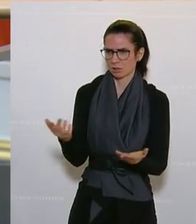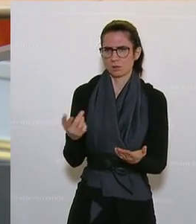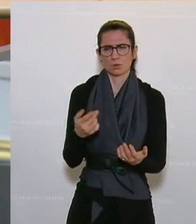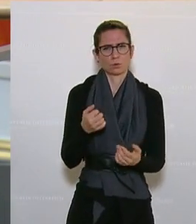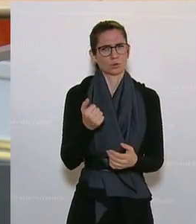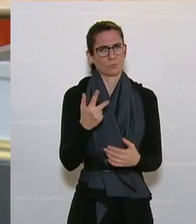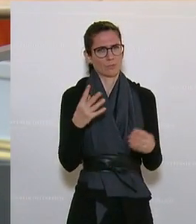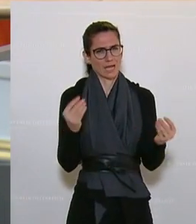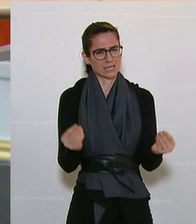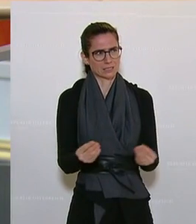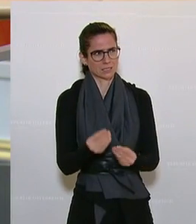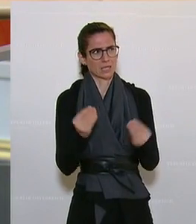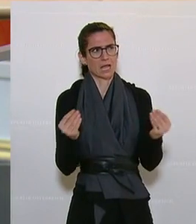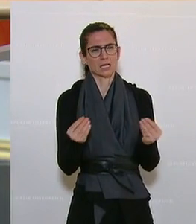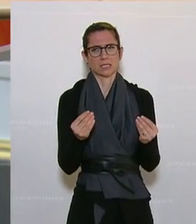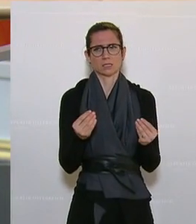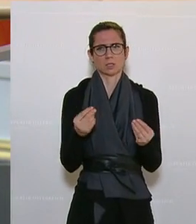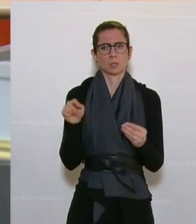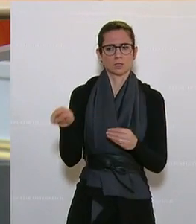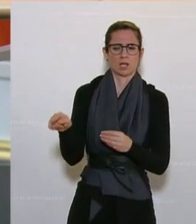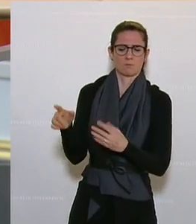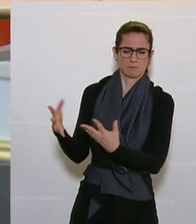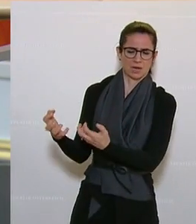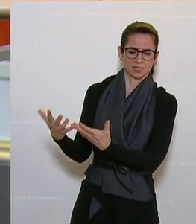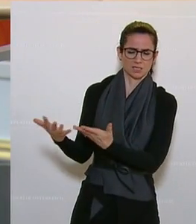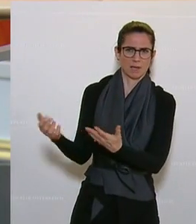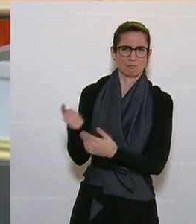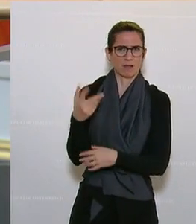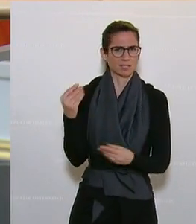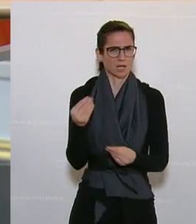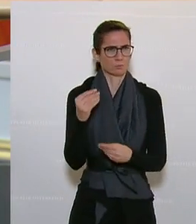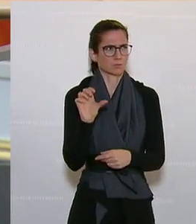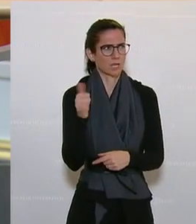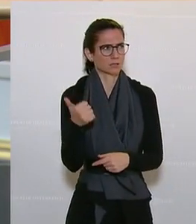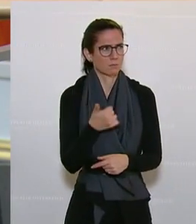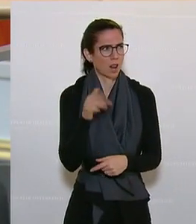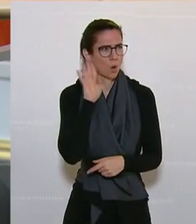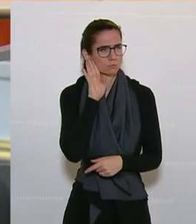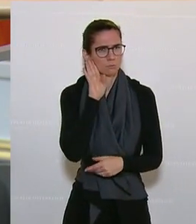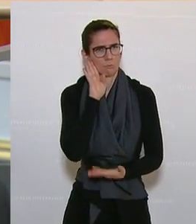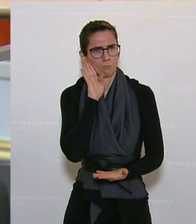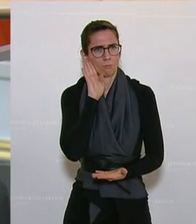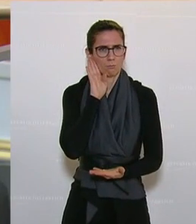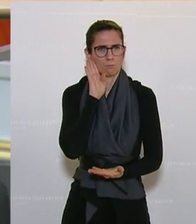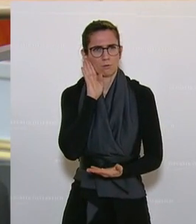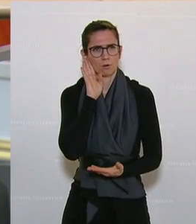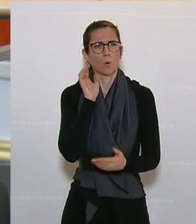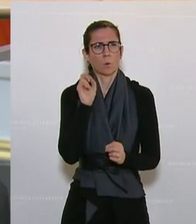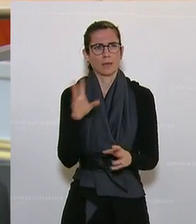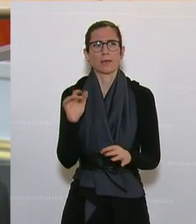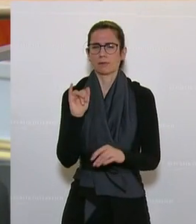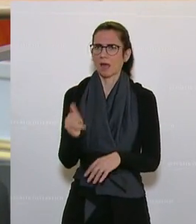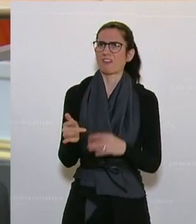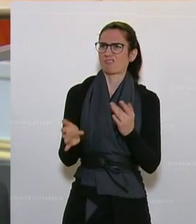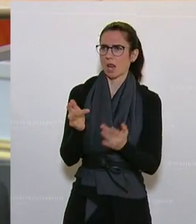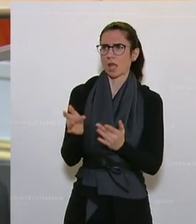auch einiges, ich glaube auch aus der Praxis kommend, es klingt auch einiges aufs Erste immer durchaus auch ansprechend.